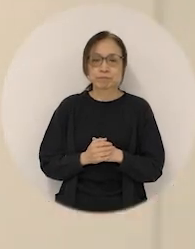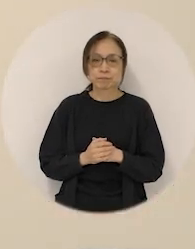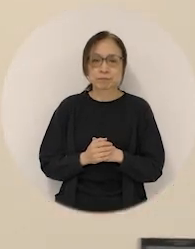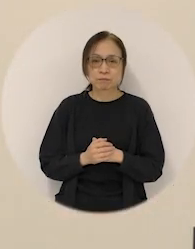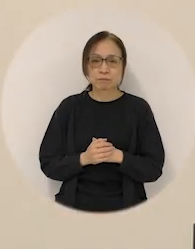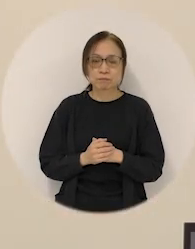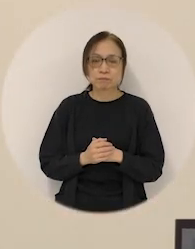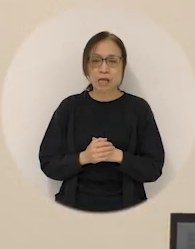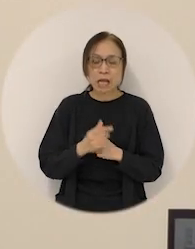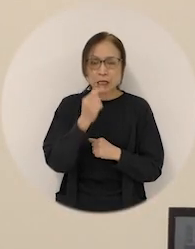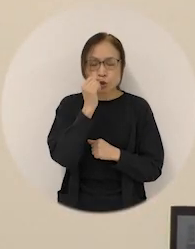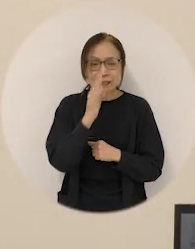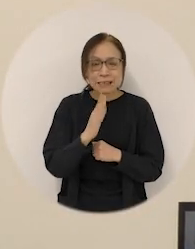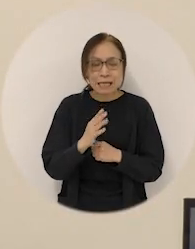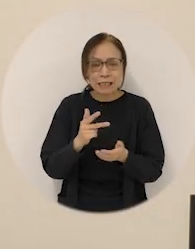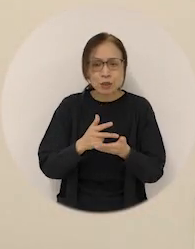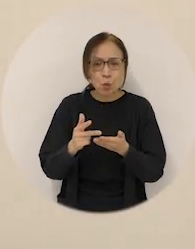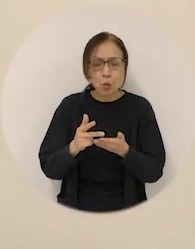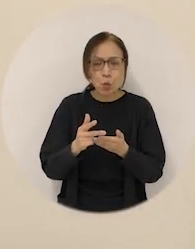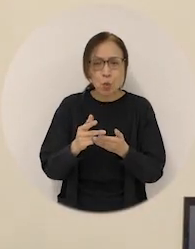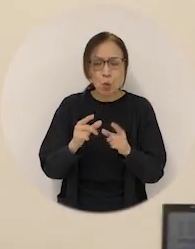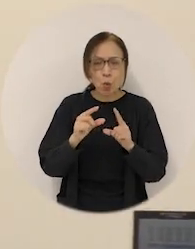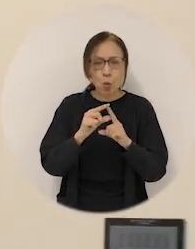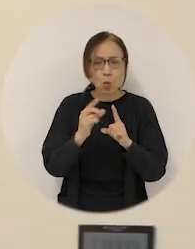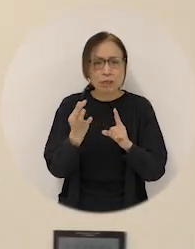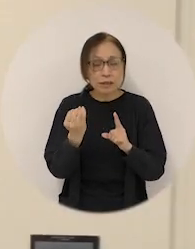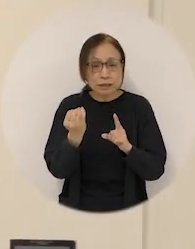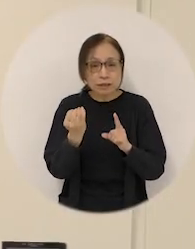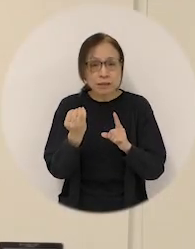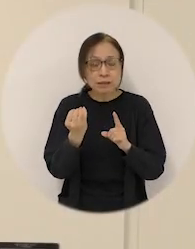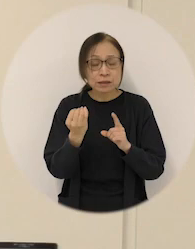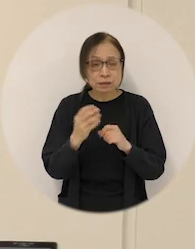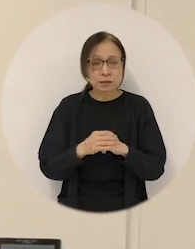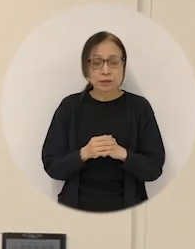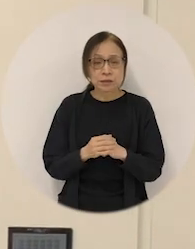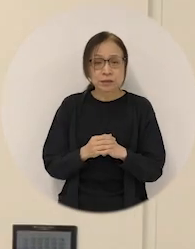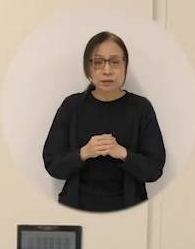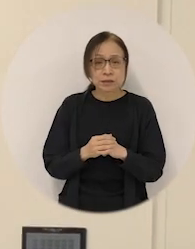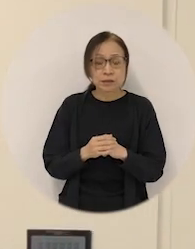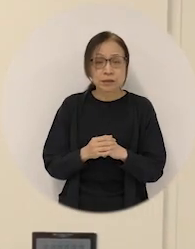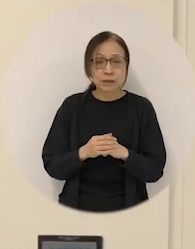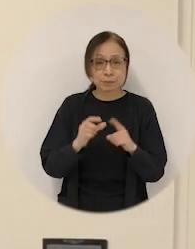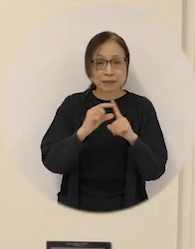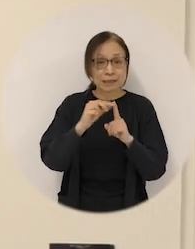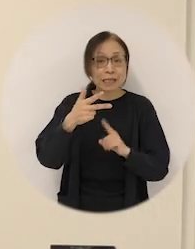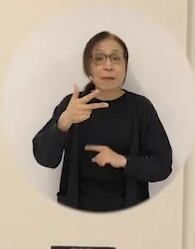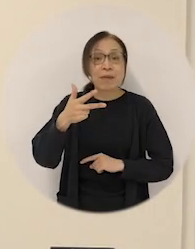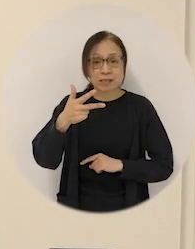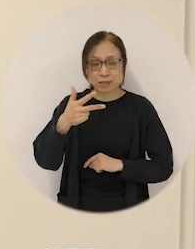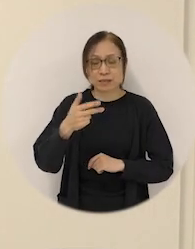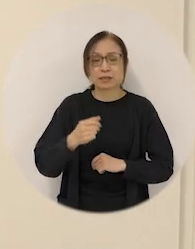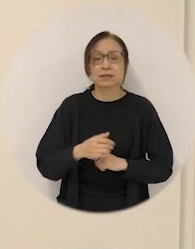すみません、資料何ページですか。 都市予算概要の7ページ。